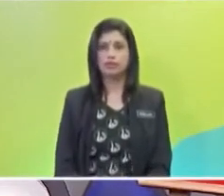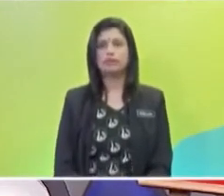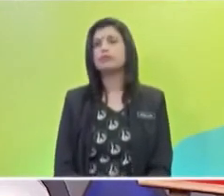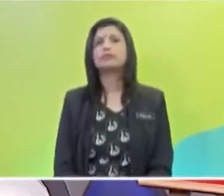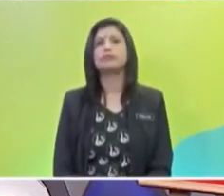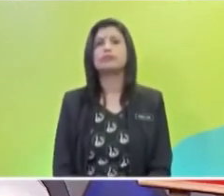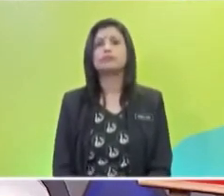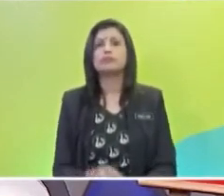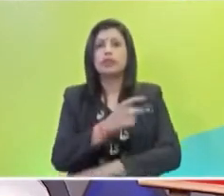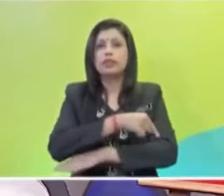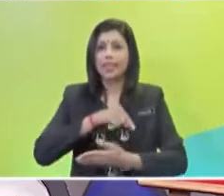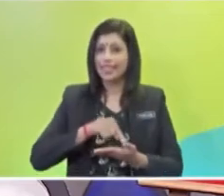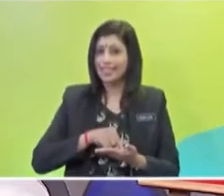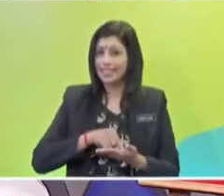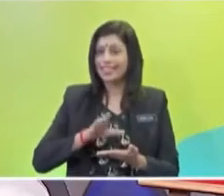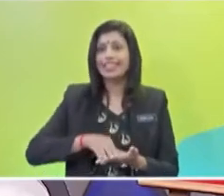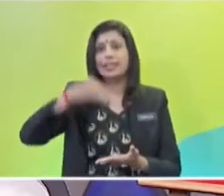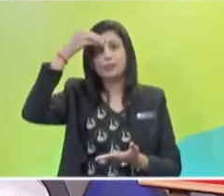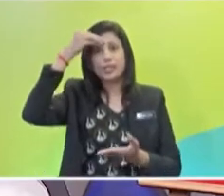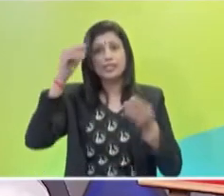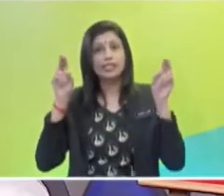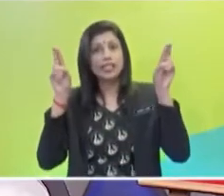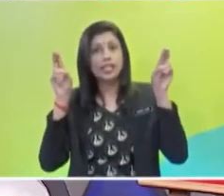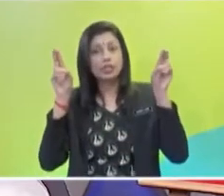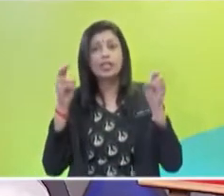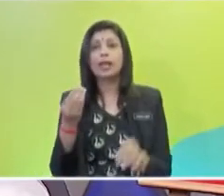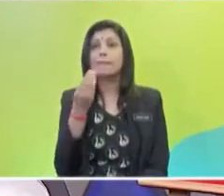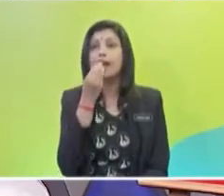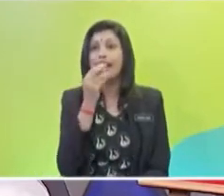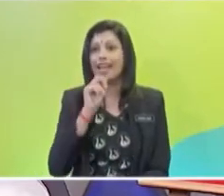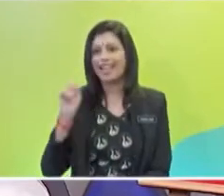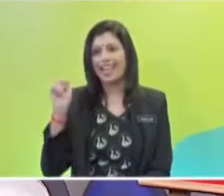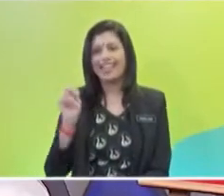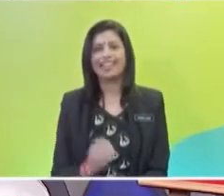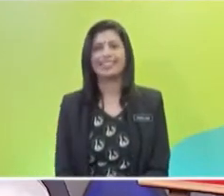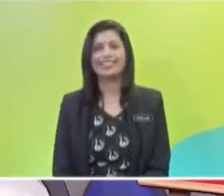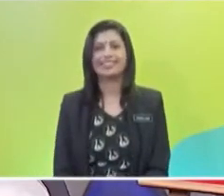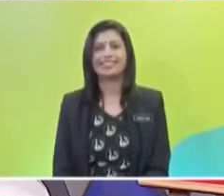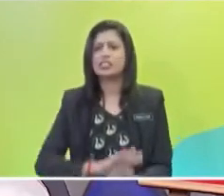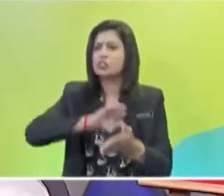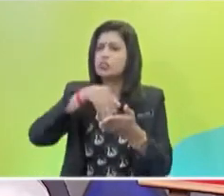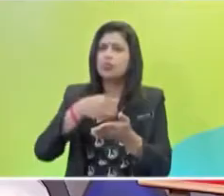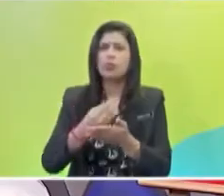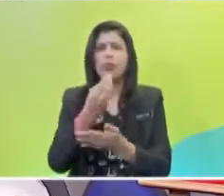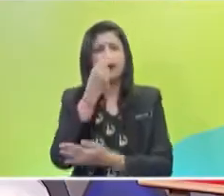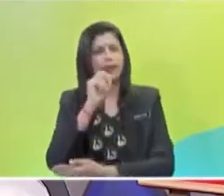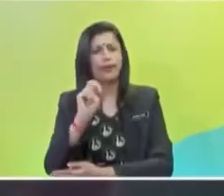belajar tentang makanan. Tema hari ini kita tentang makanan. Semua sekali tentang